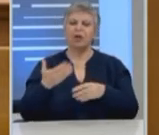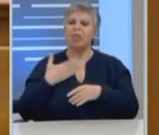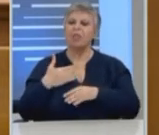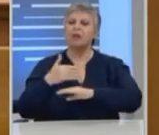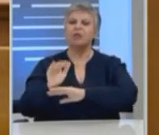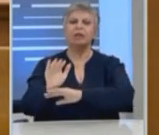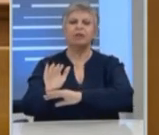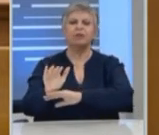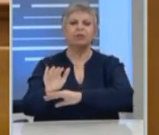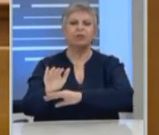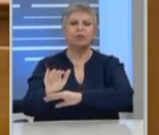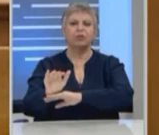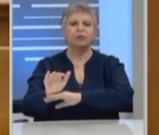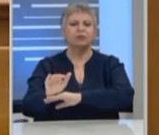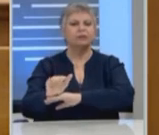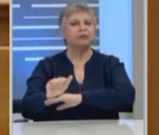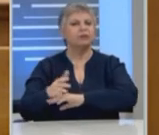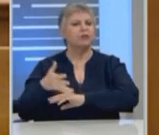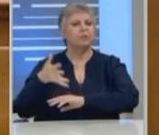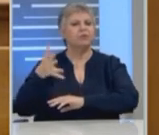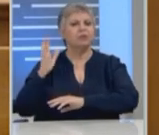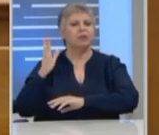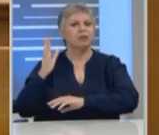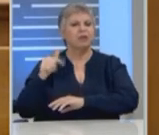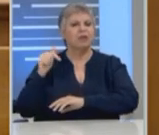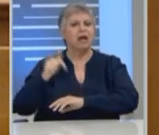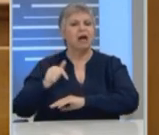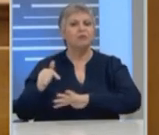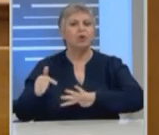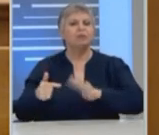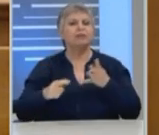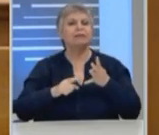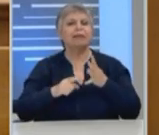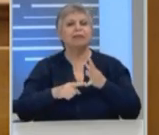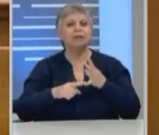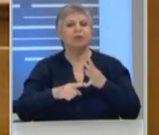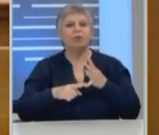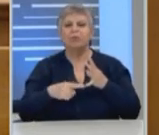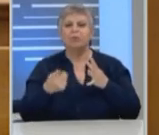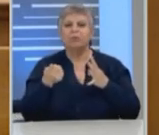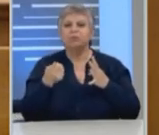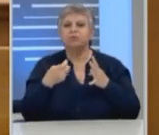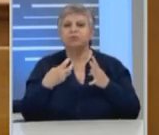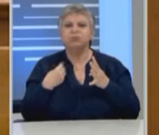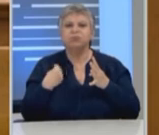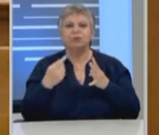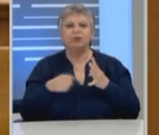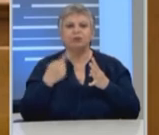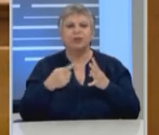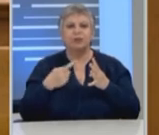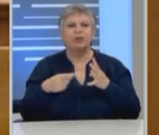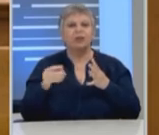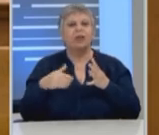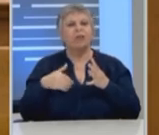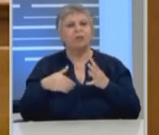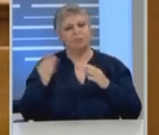ένα ερώτημα έχω στο μυαλό μου. Τελικά, αυτό το τέταρτο μνημόνιο πόσες φορές θα ψηφιστεί σε αυτή τη χώρα? Και τι εννοείται